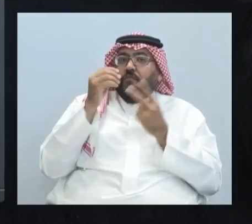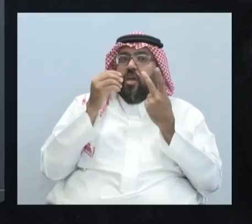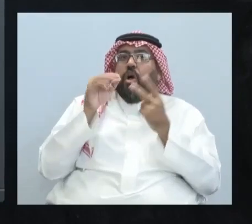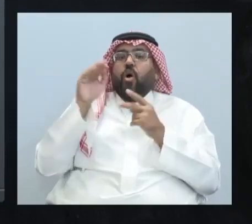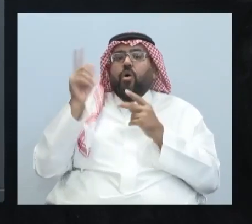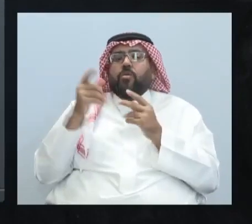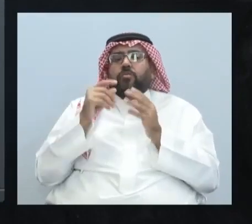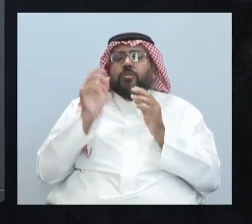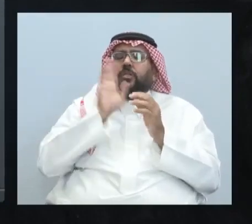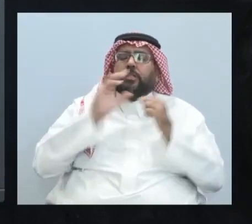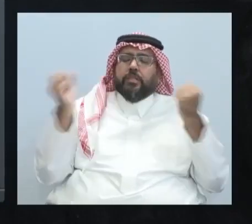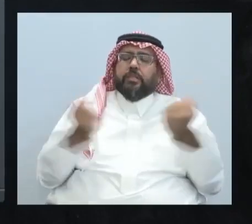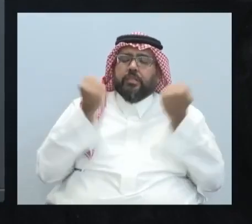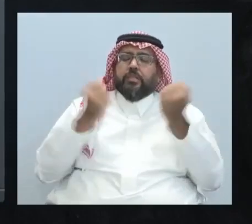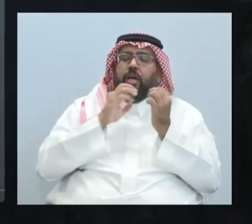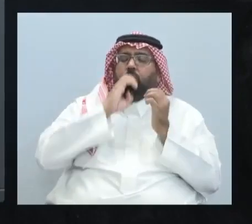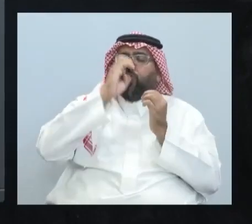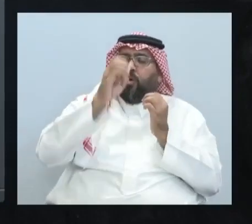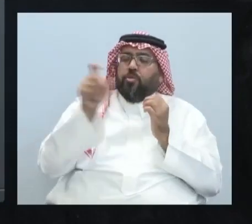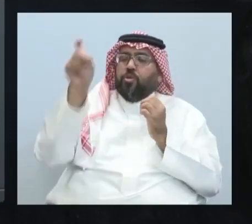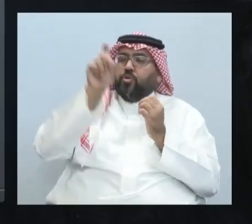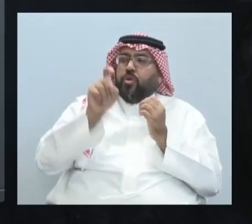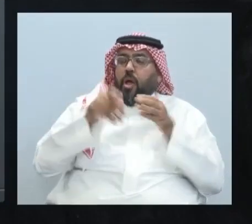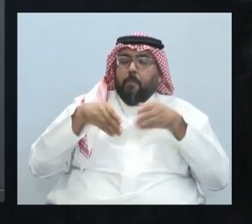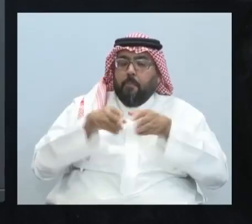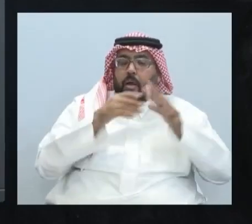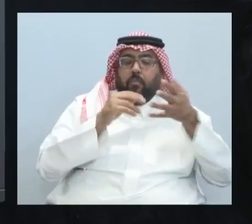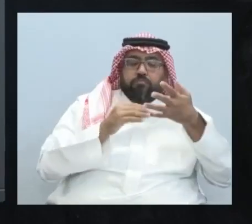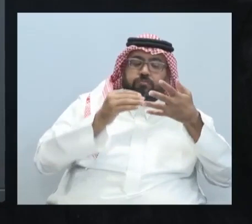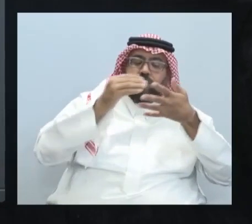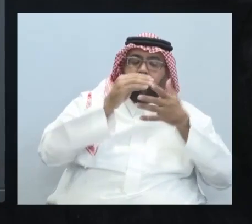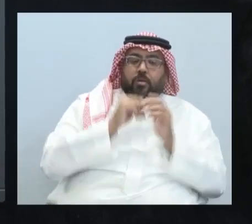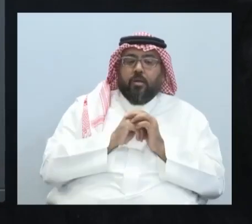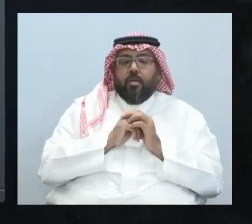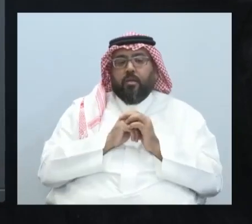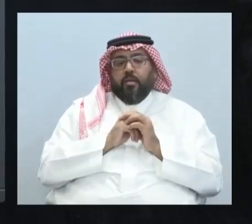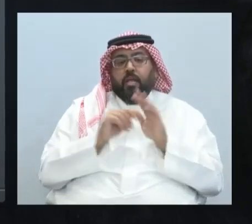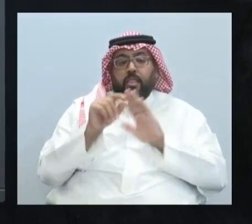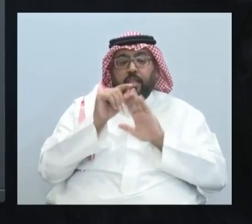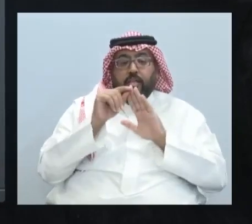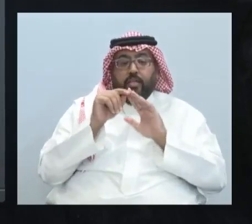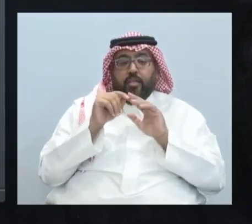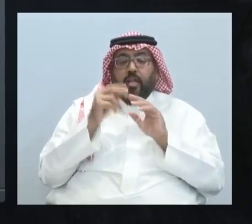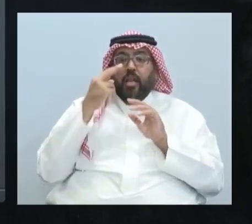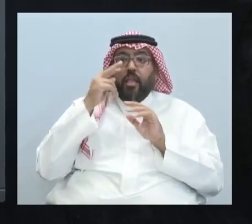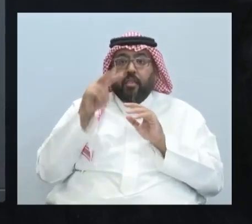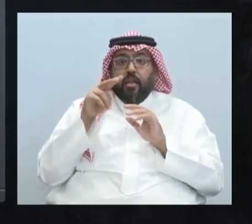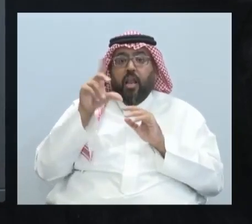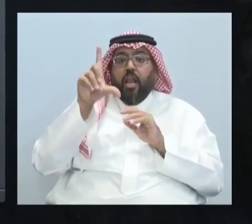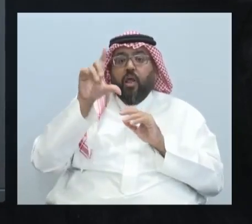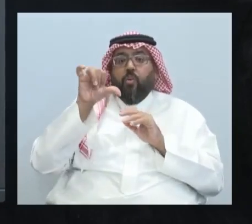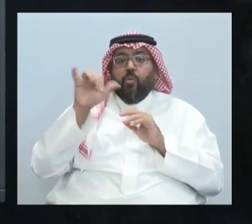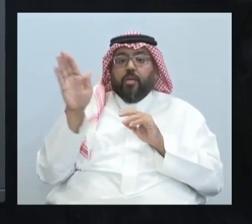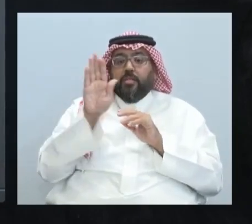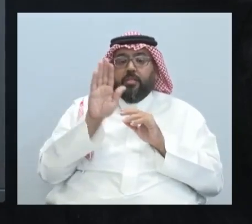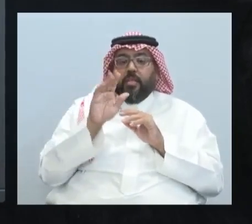تحتوي فانت تحاول انك تجاوب على هذا السؤال من خلال الخطوات اللي اخذناها في درس نظريه لوس